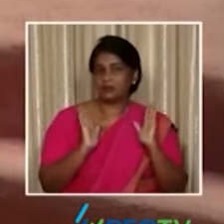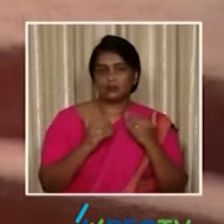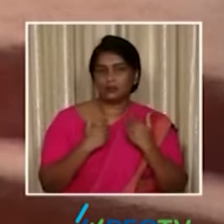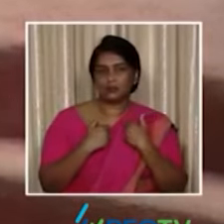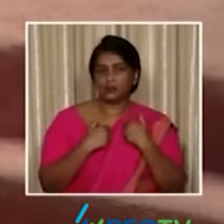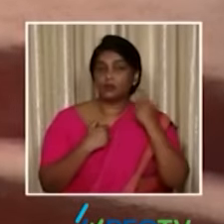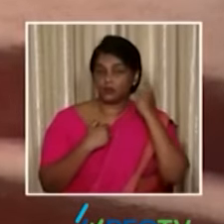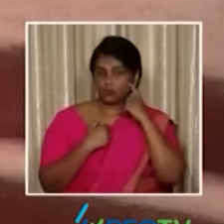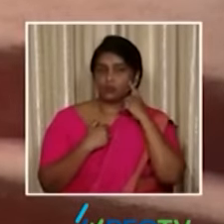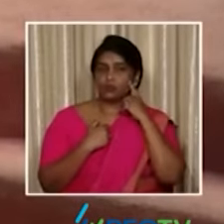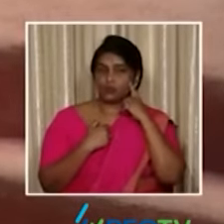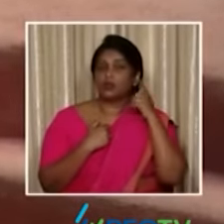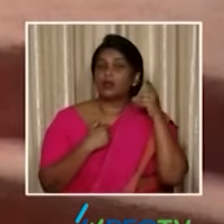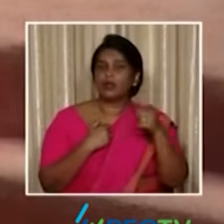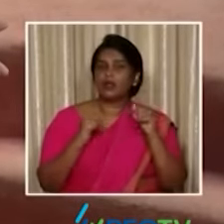धनगा